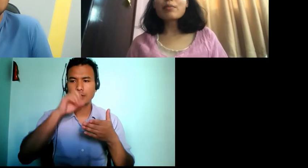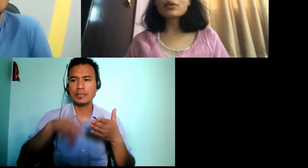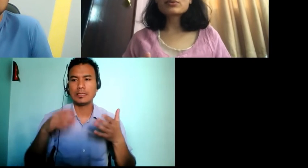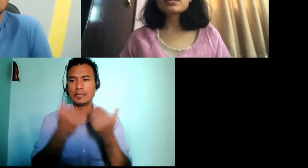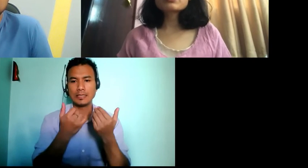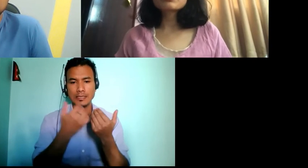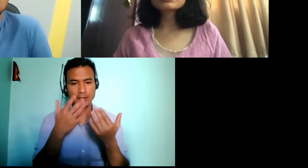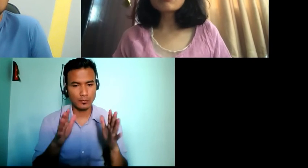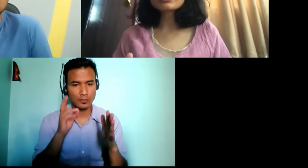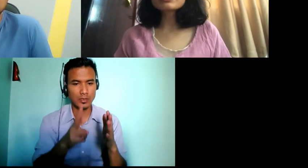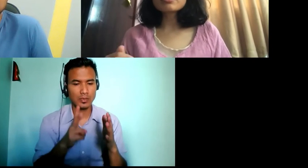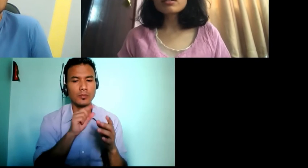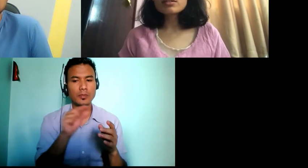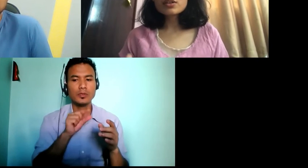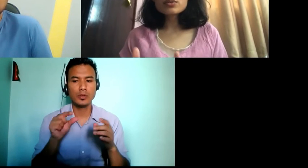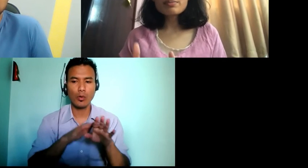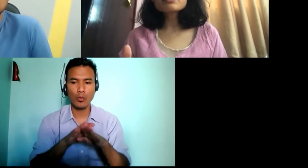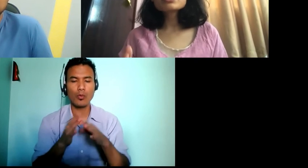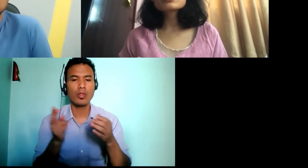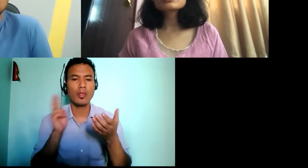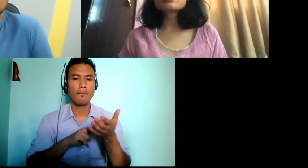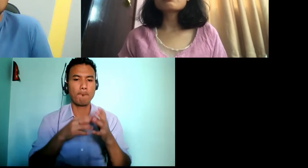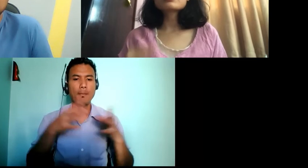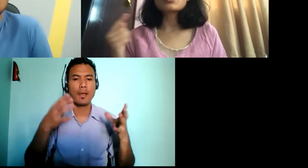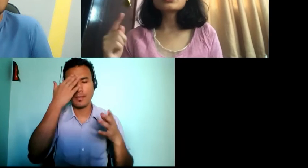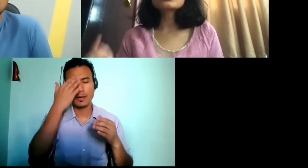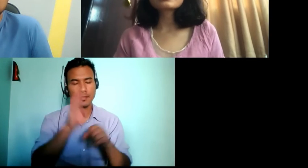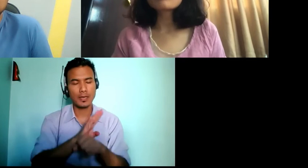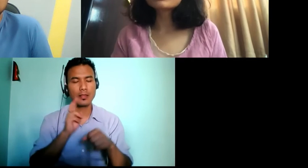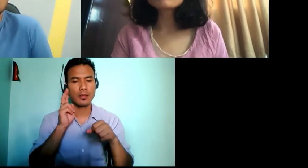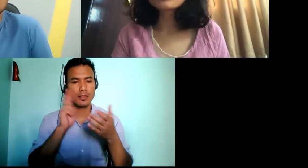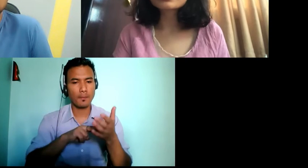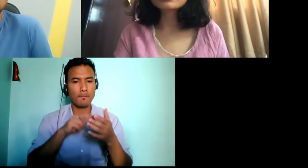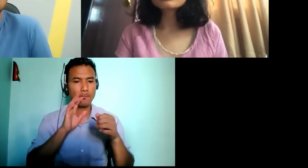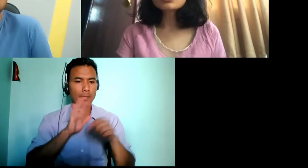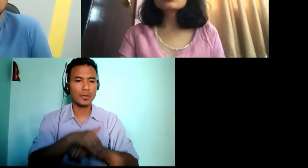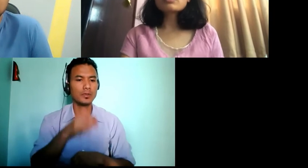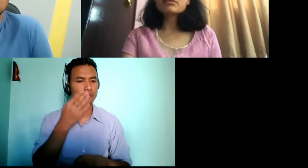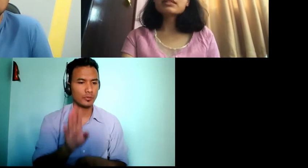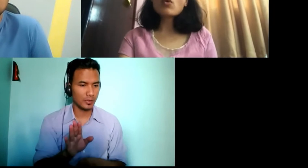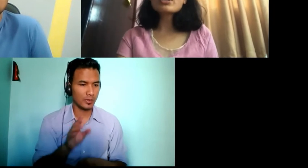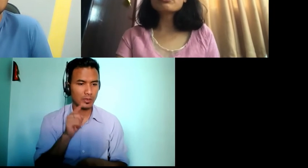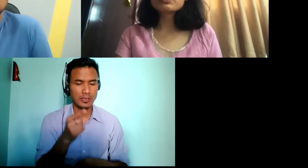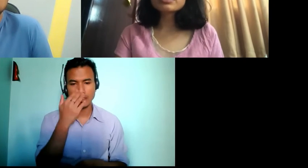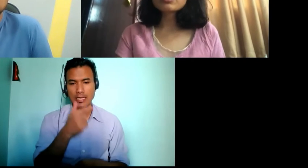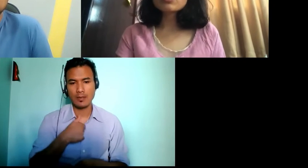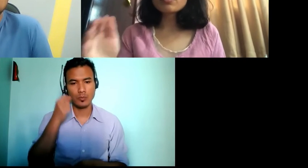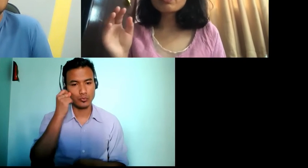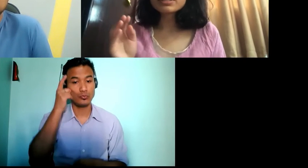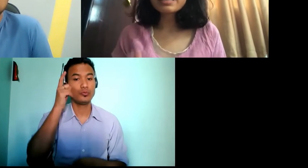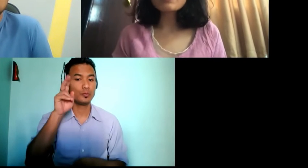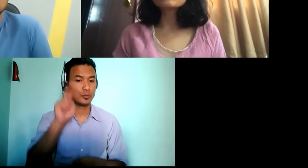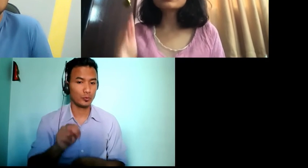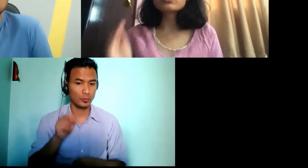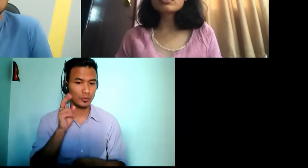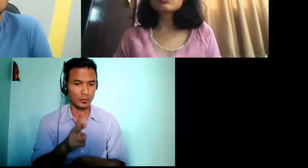यस्तो स्क्यामहरू यस्तोहरू चाहिँ अहिले झन् यस्तो पेन्डेमिक सिचुएसनहरूमा चाहिँ झन् यस्तो स्क्यामहरू चाहिँ बढ्छ होइन। सो हामी चाहिँ अवेर हुनुपर्छ कि यो स्क्याम